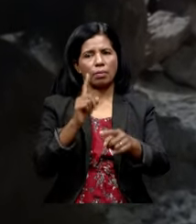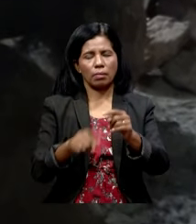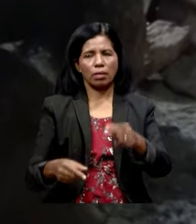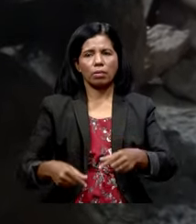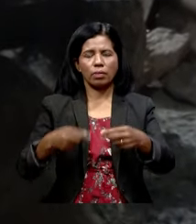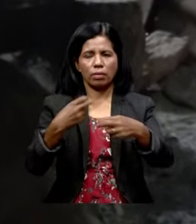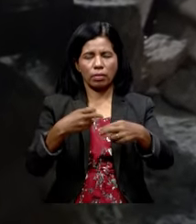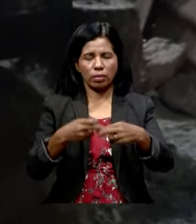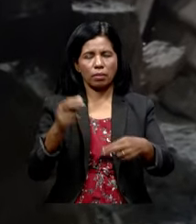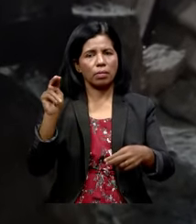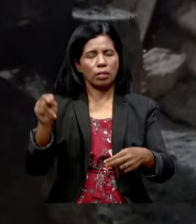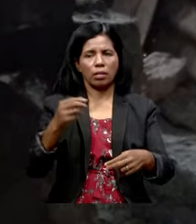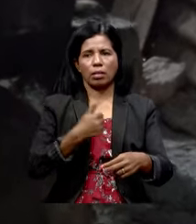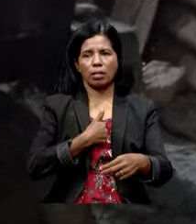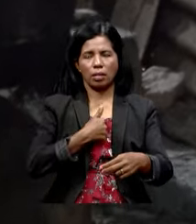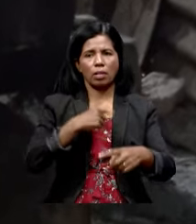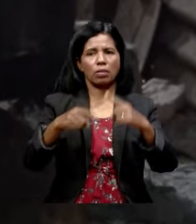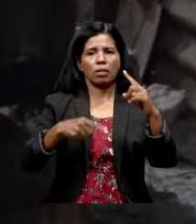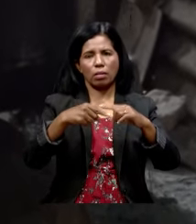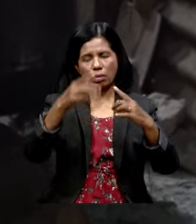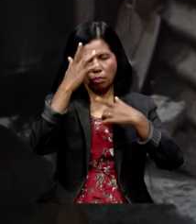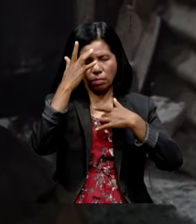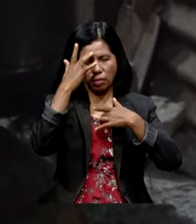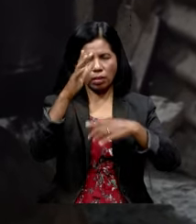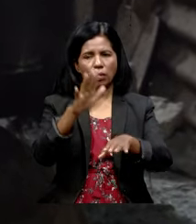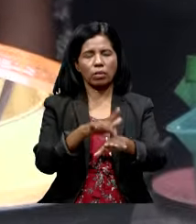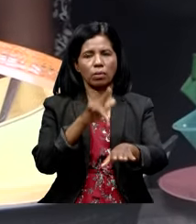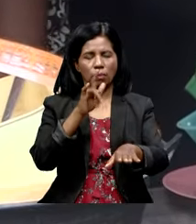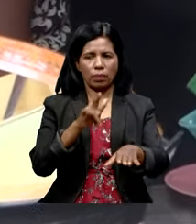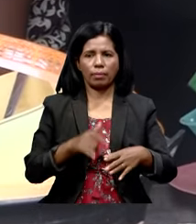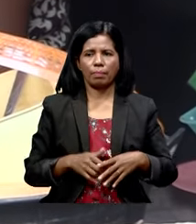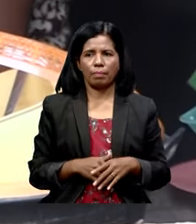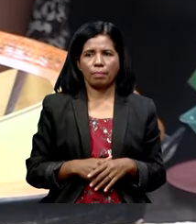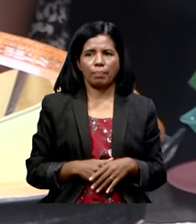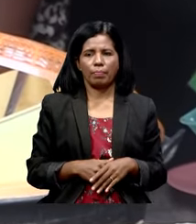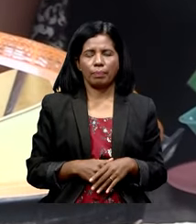belifuamia sebanyak rasi, bahira moris epilepsia rekaida.